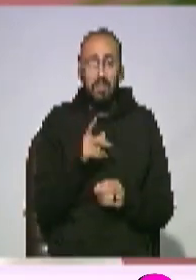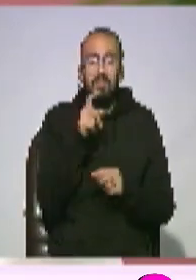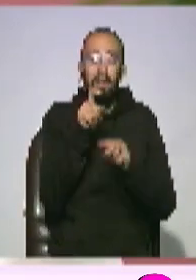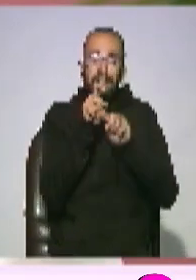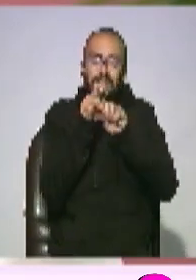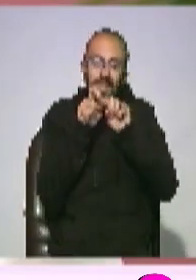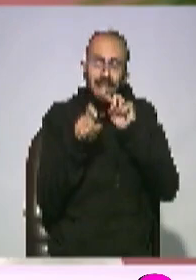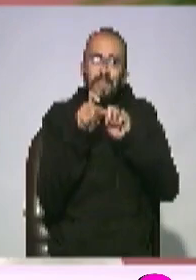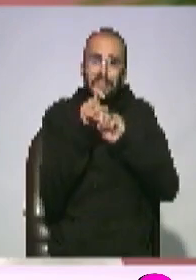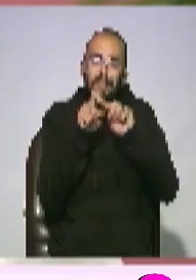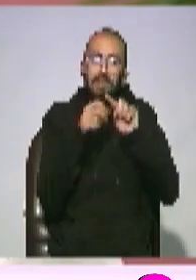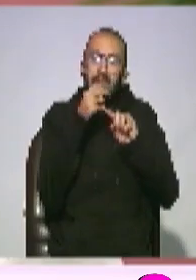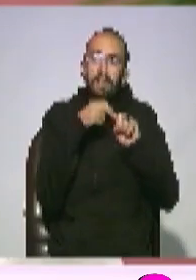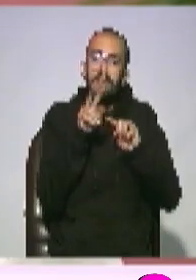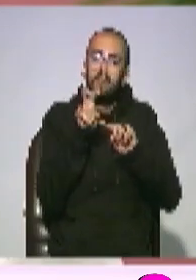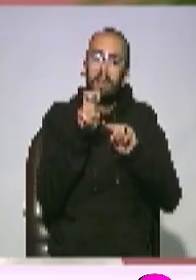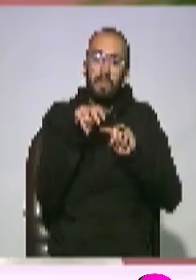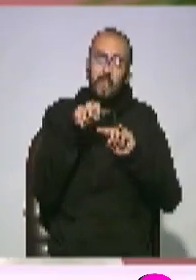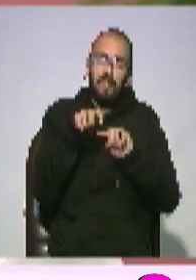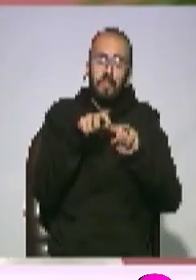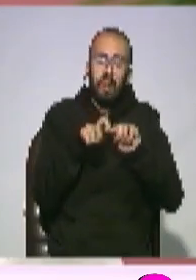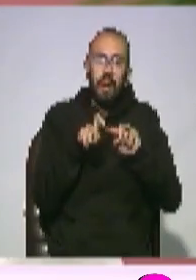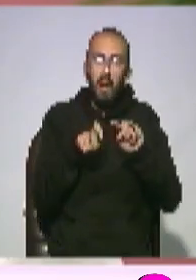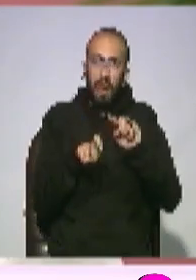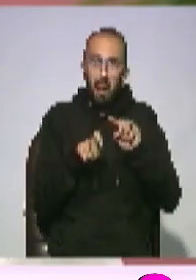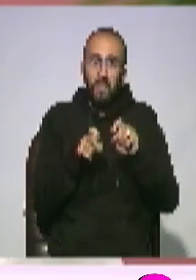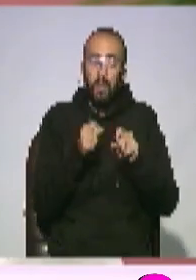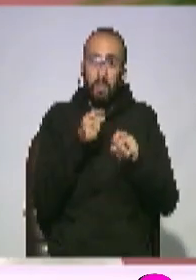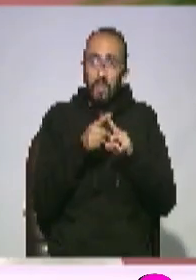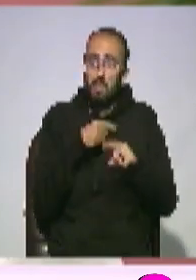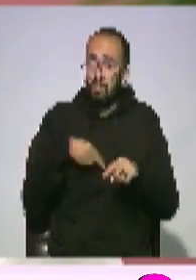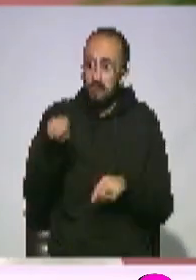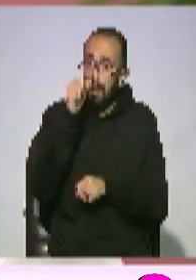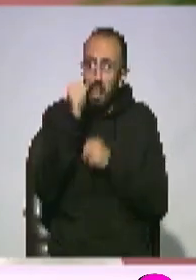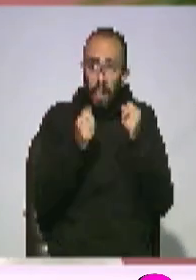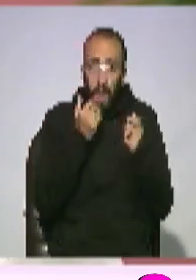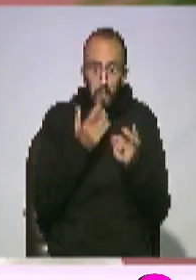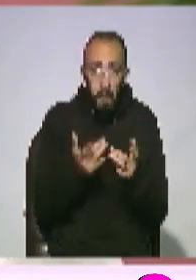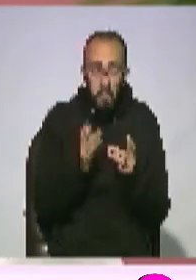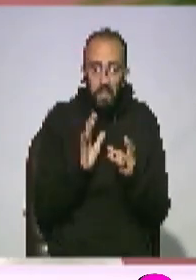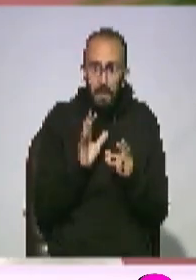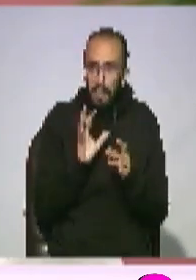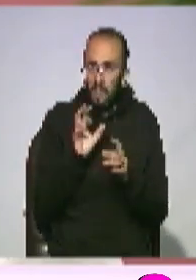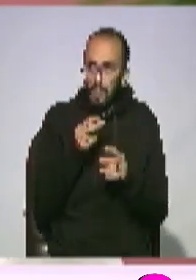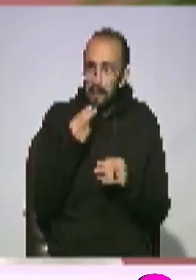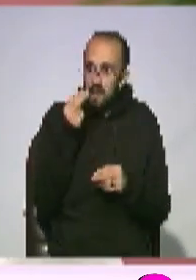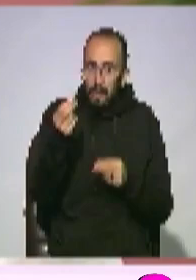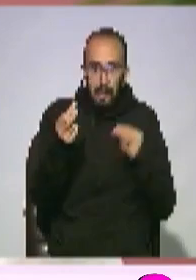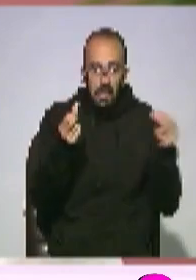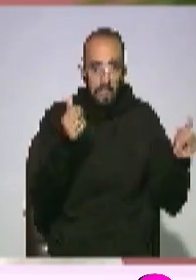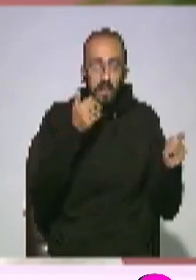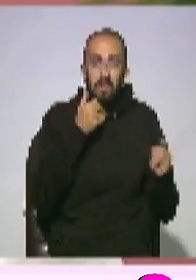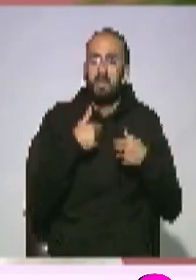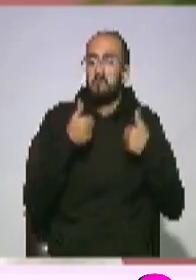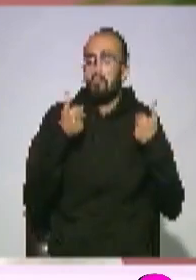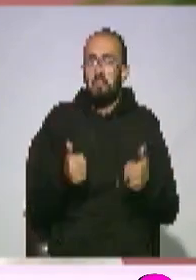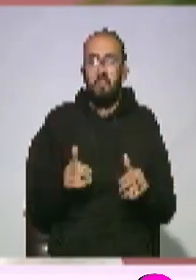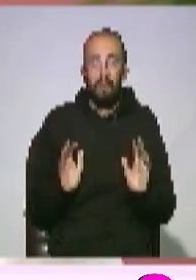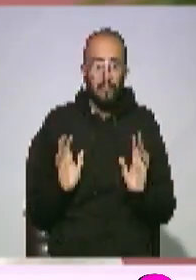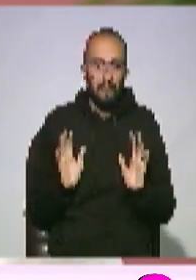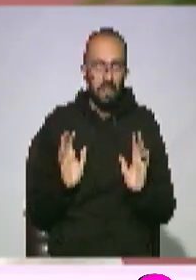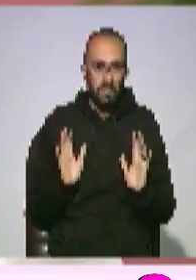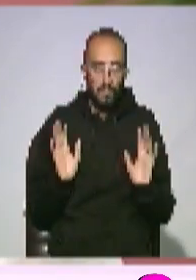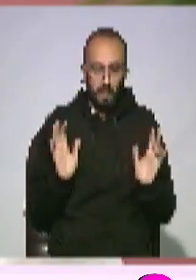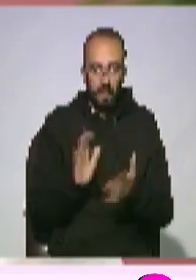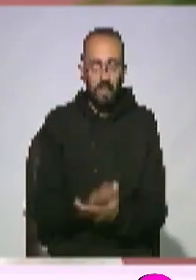بنسبه 70 أو 80%، وعدم ايذاء الاخرين في المجتمع، عدم الحقد عليهم، انا كده انسان سوي. انا